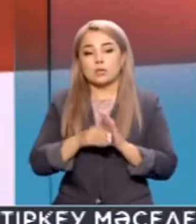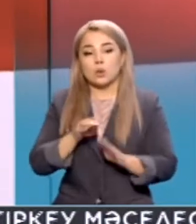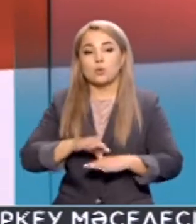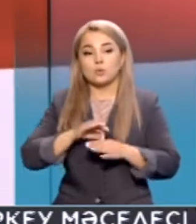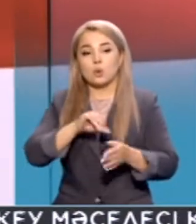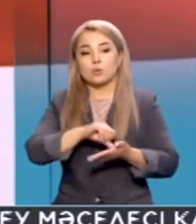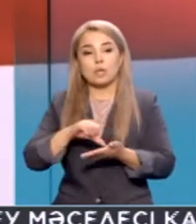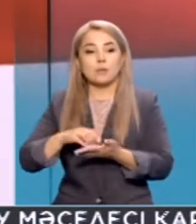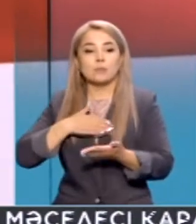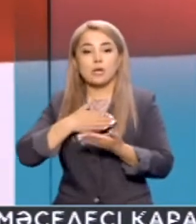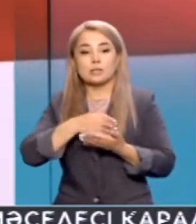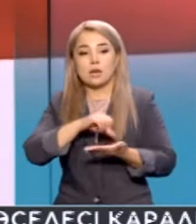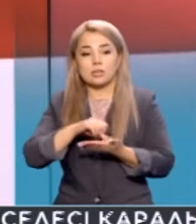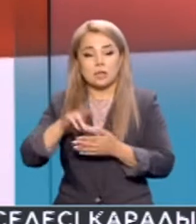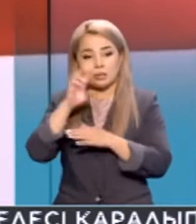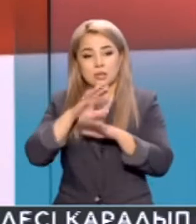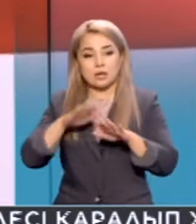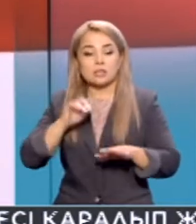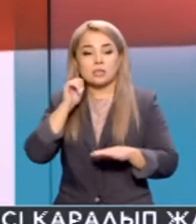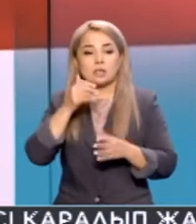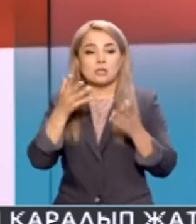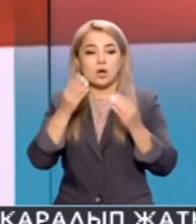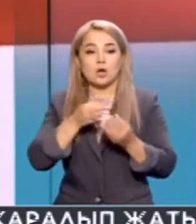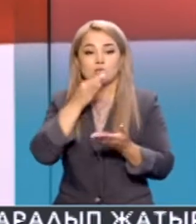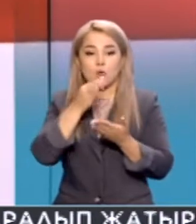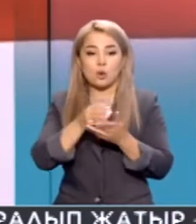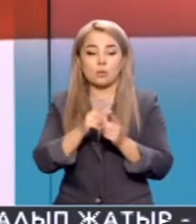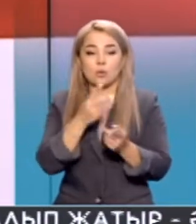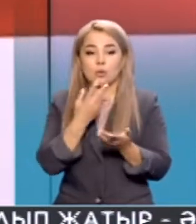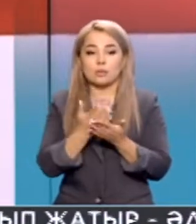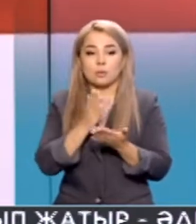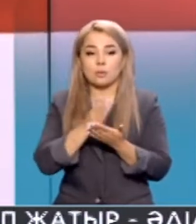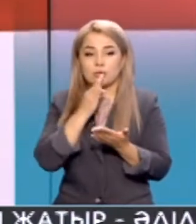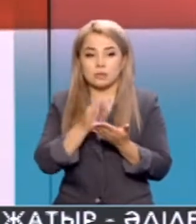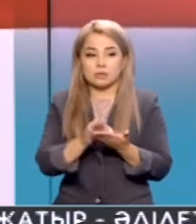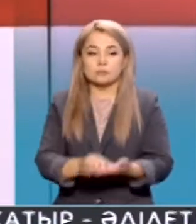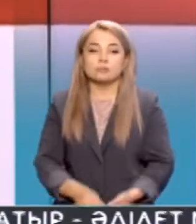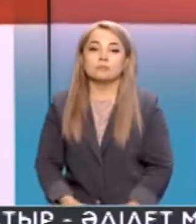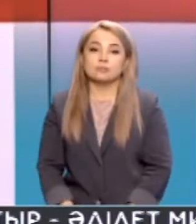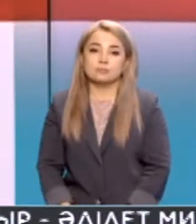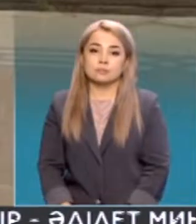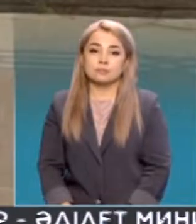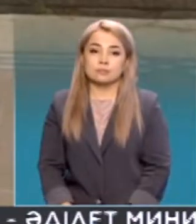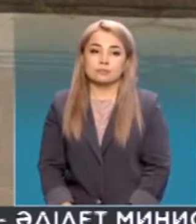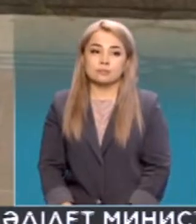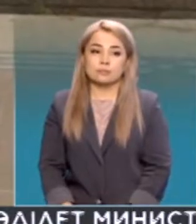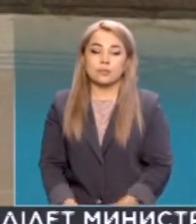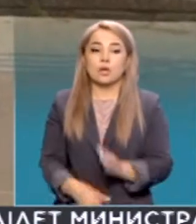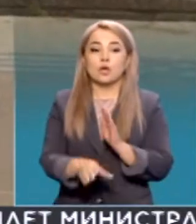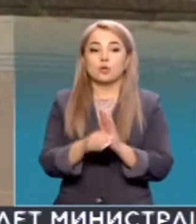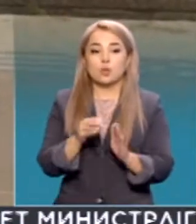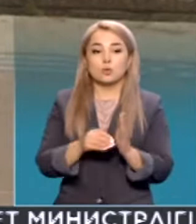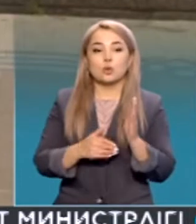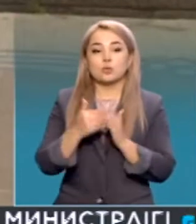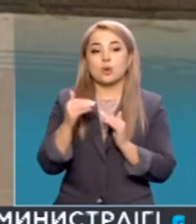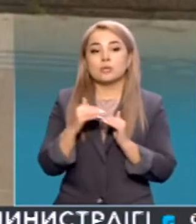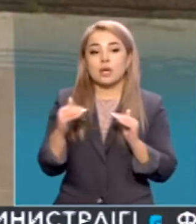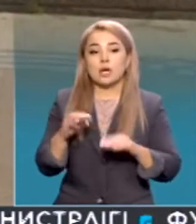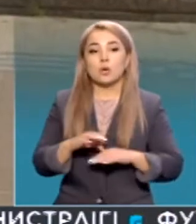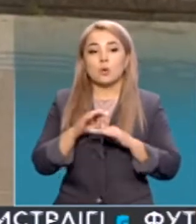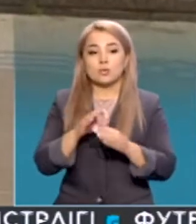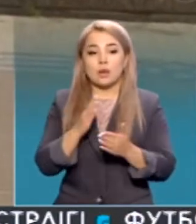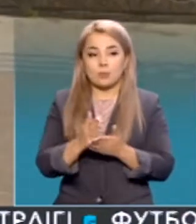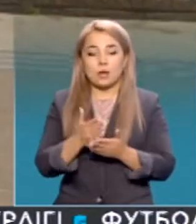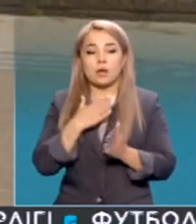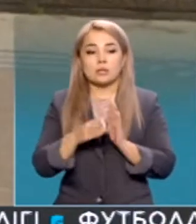учаскелеріндегі белсенділік халықтың ел ертеңіне деген жауапкершілігін көрсетеді дейді. Референдум өте жоғары деңгейде өтті.